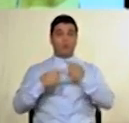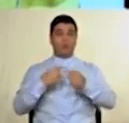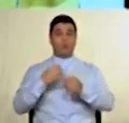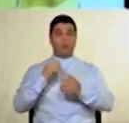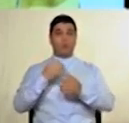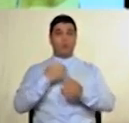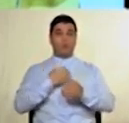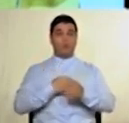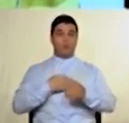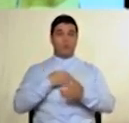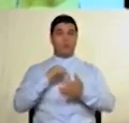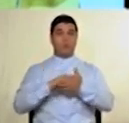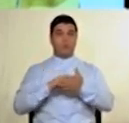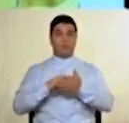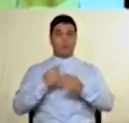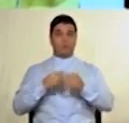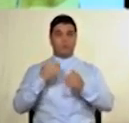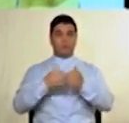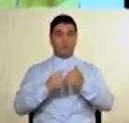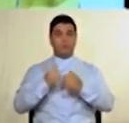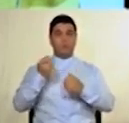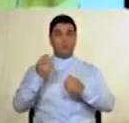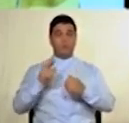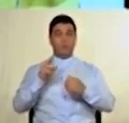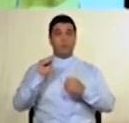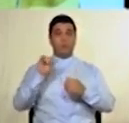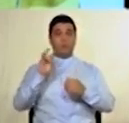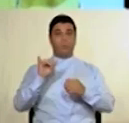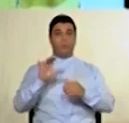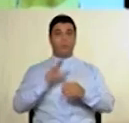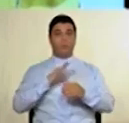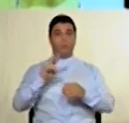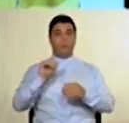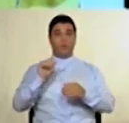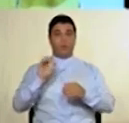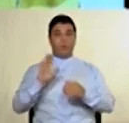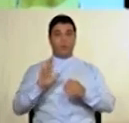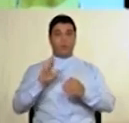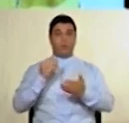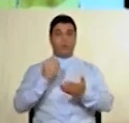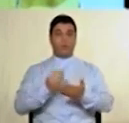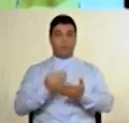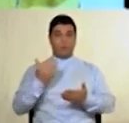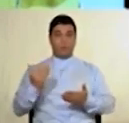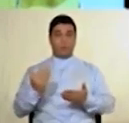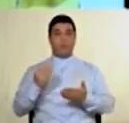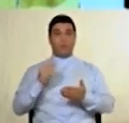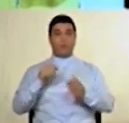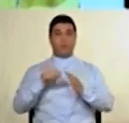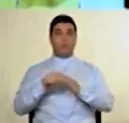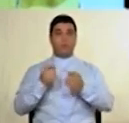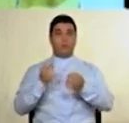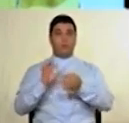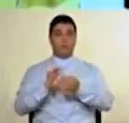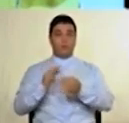asosiy sababi, demak, O'rta Osiyo janubida mavjud bo'lgan Lal, demak, qimmatbaho madani bilan